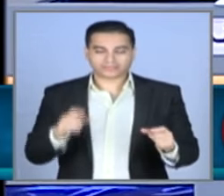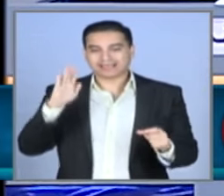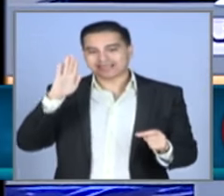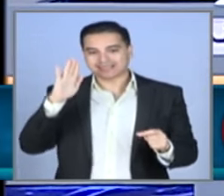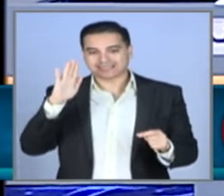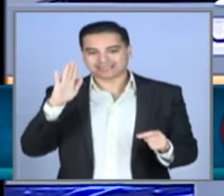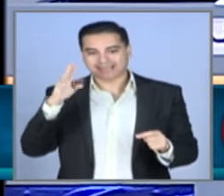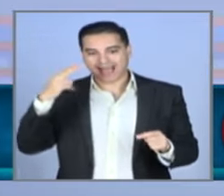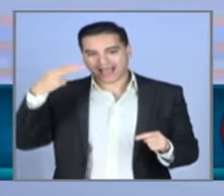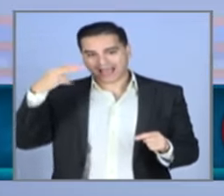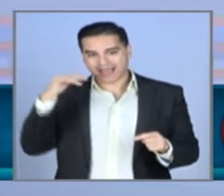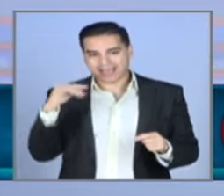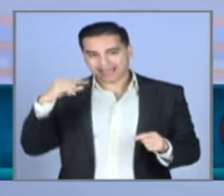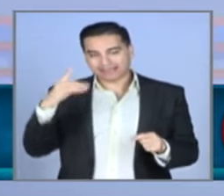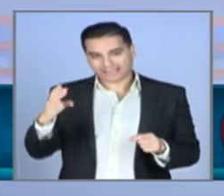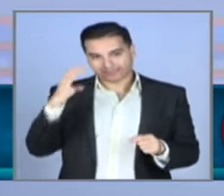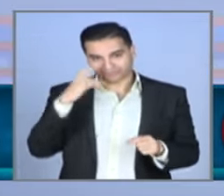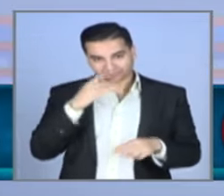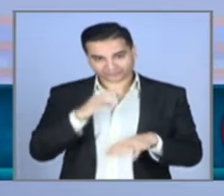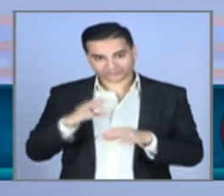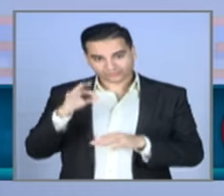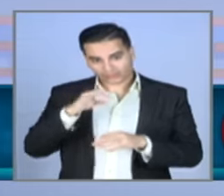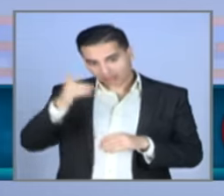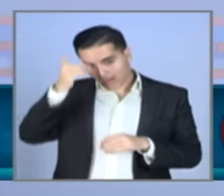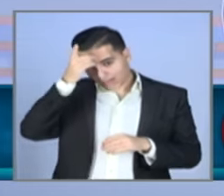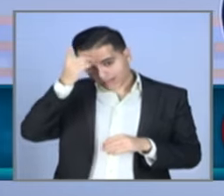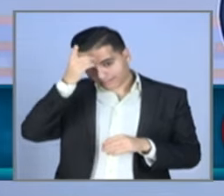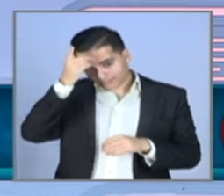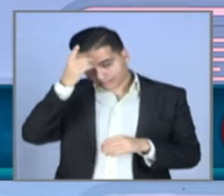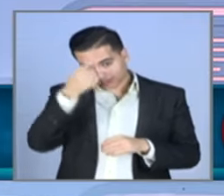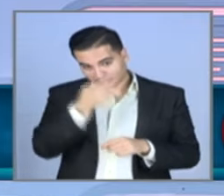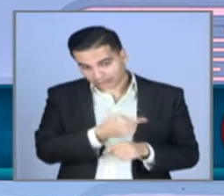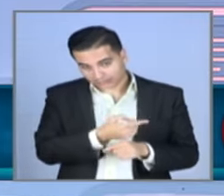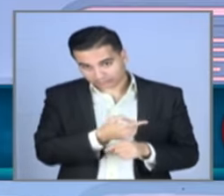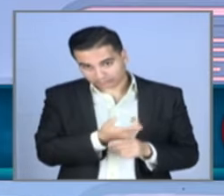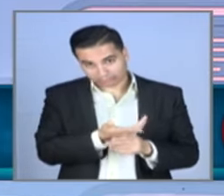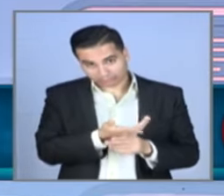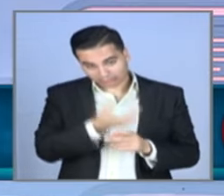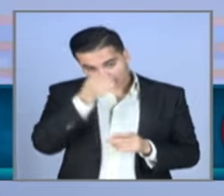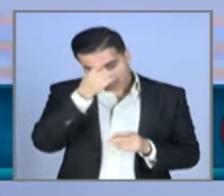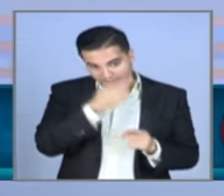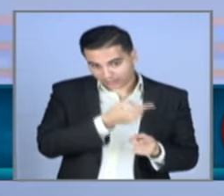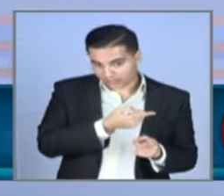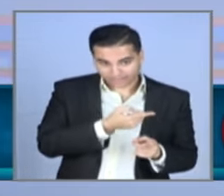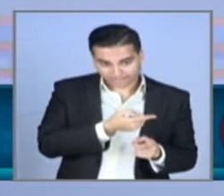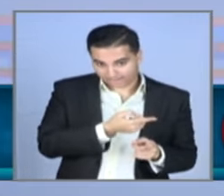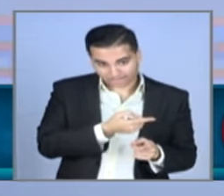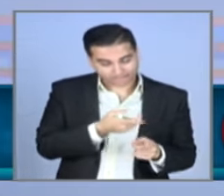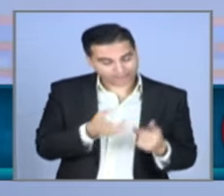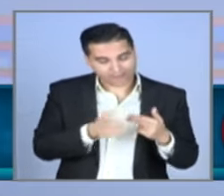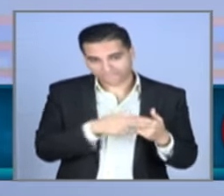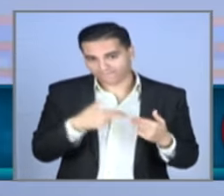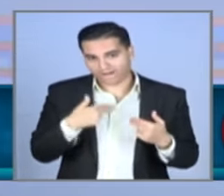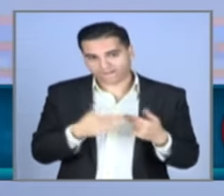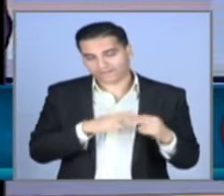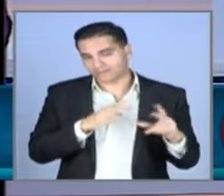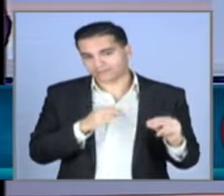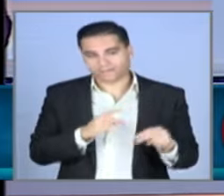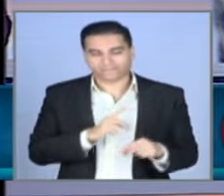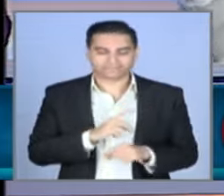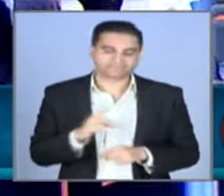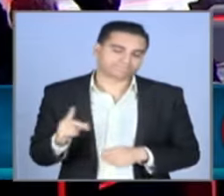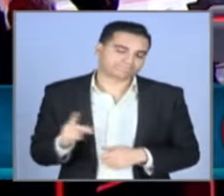إجابتك؟ ألمانيا. ألمانيا. أستاذ سعيد موافق؟ لا، مش موافق ولا أنا موافق. إجابة